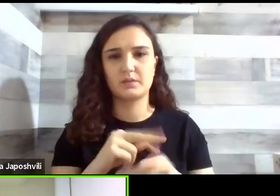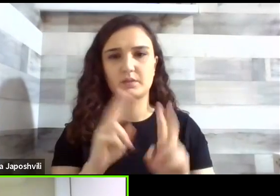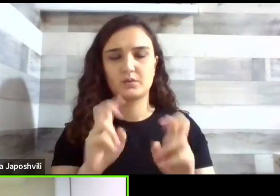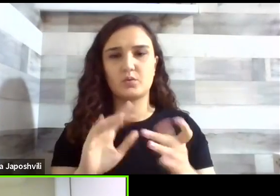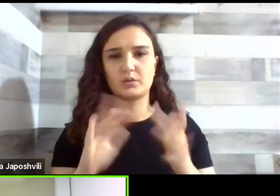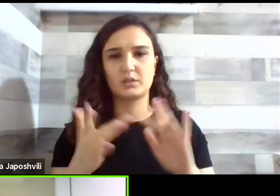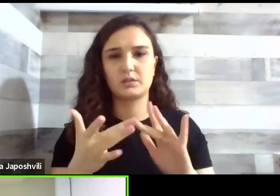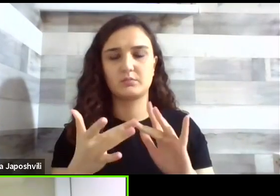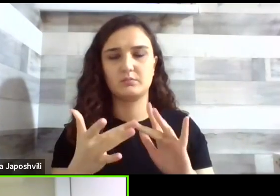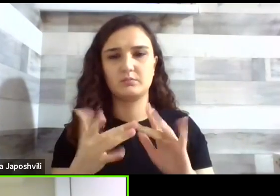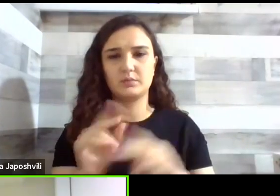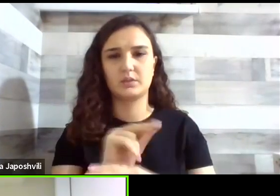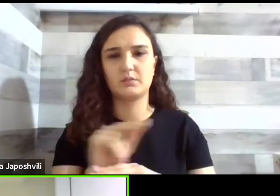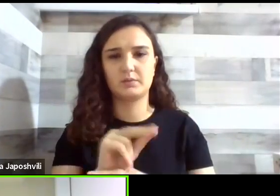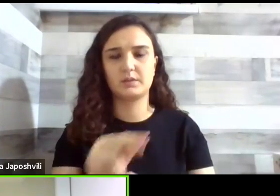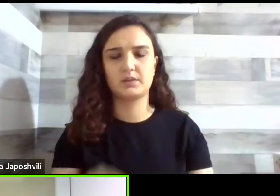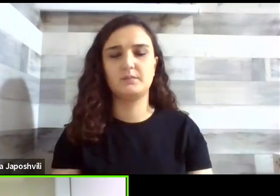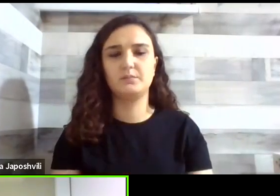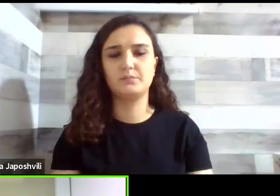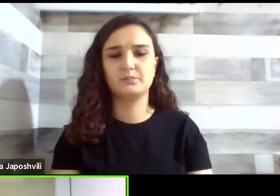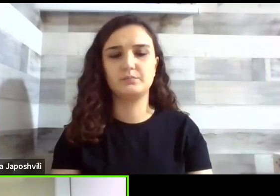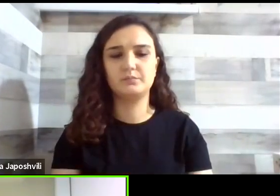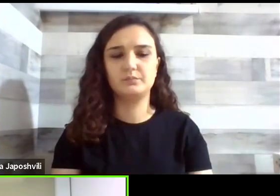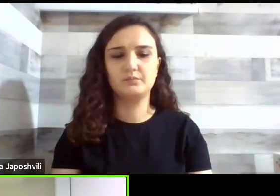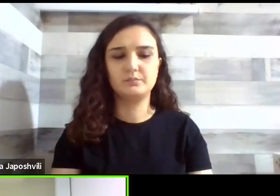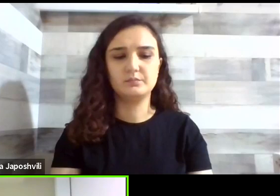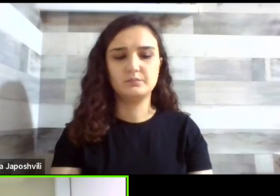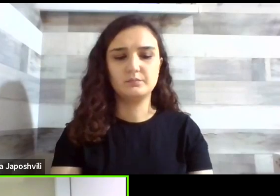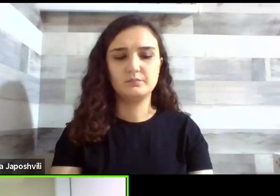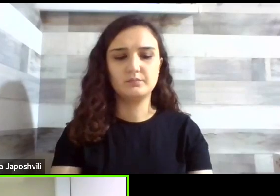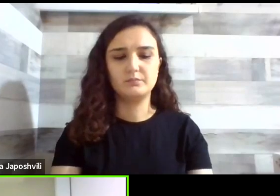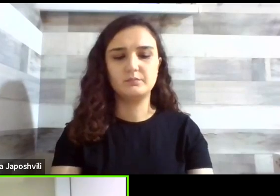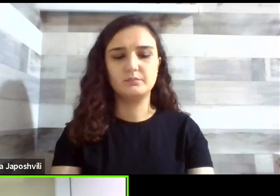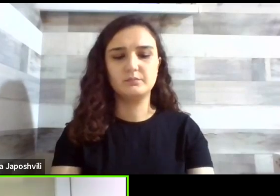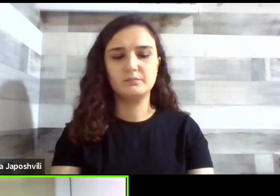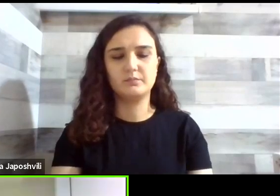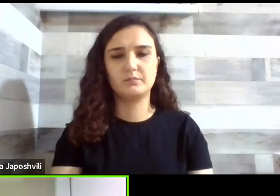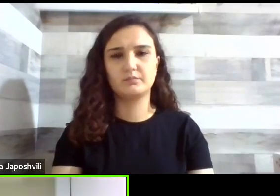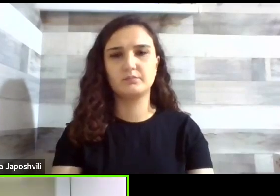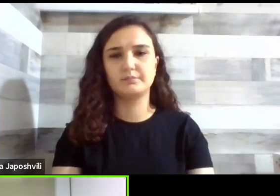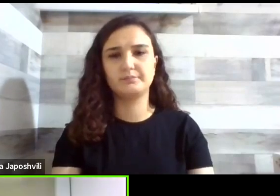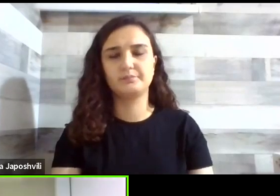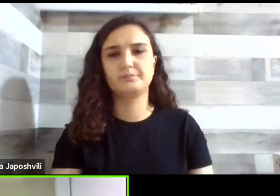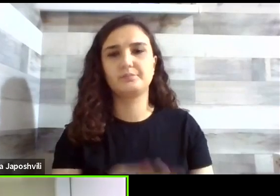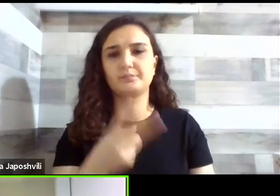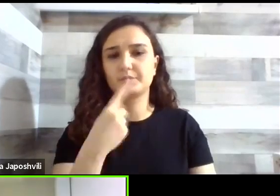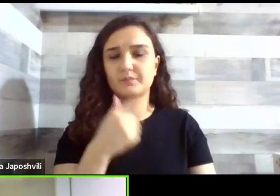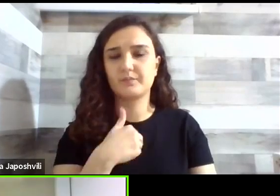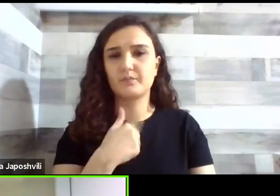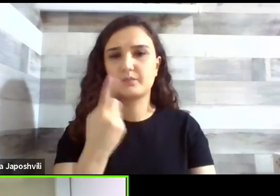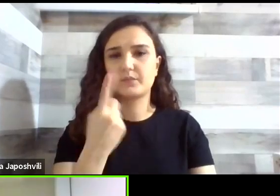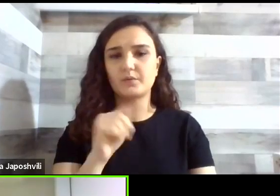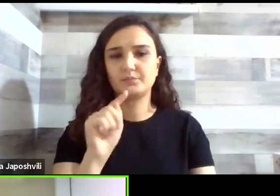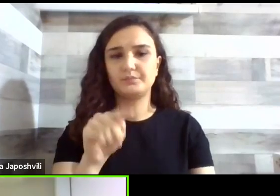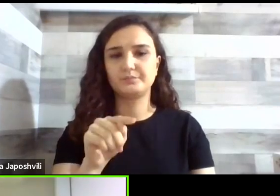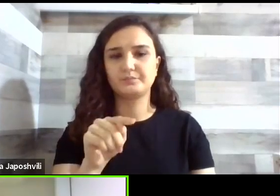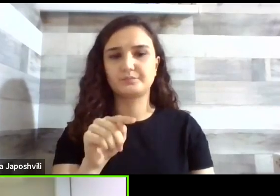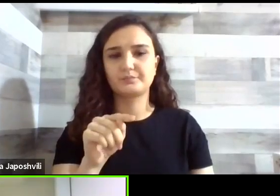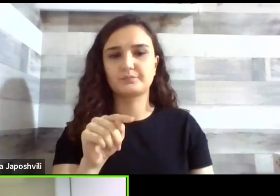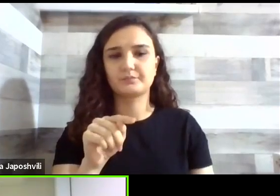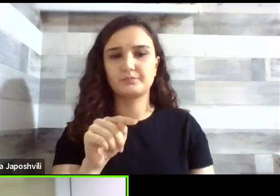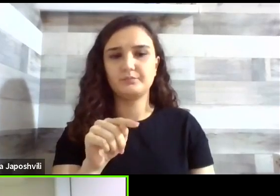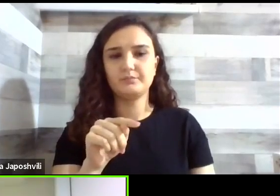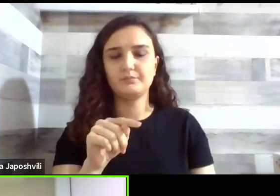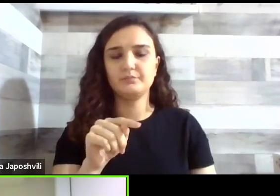ონლაინ თერაპიის, ხო? ანუ ეს ასინქრონულს რაც შეეხება. ანუ იმის თქმა მინდა რომ დავუბრუნდე ხო ამ კითხვას,